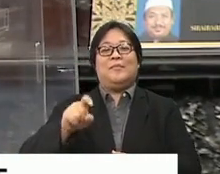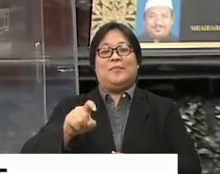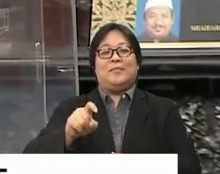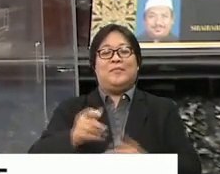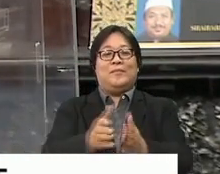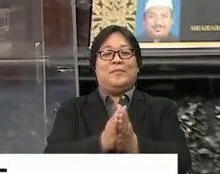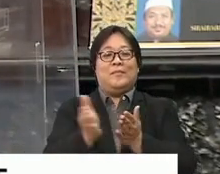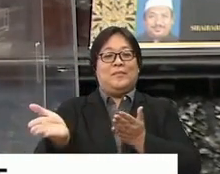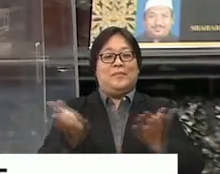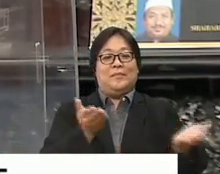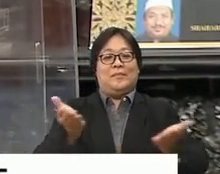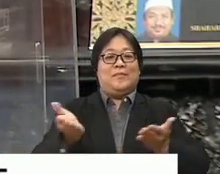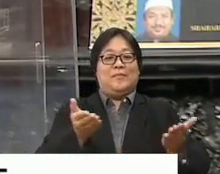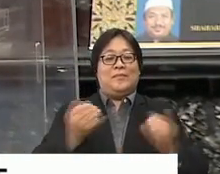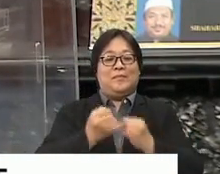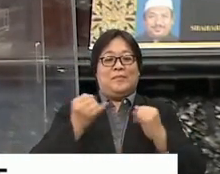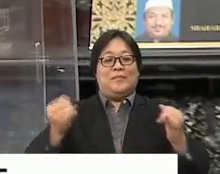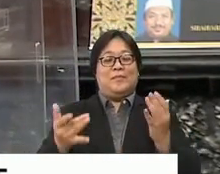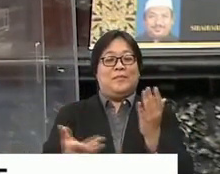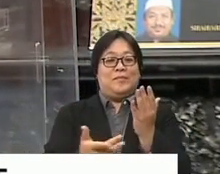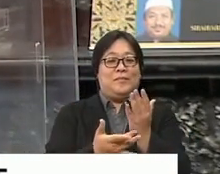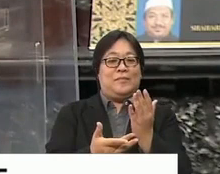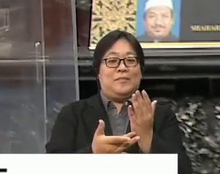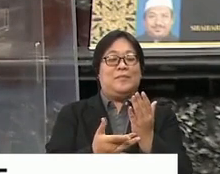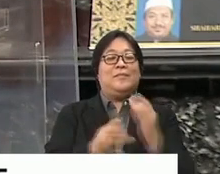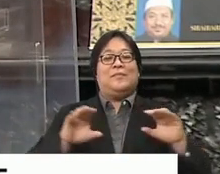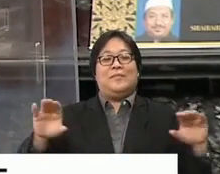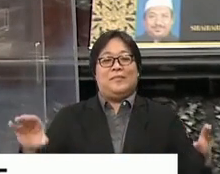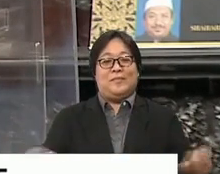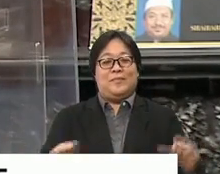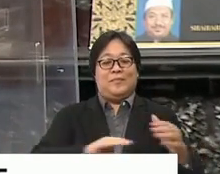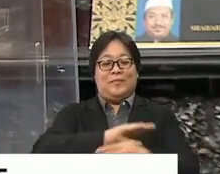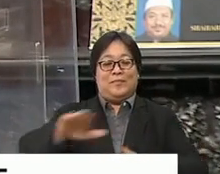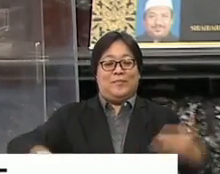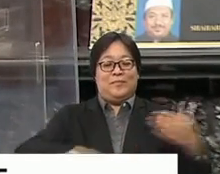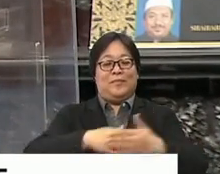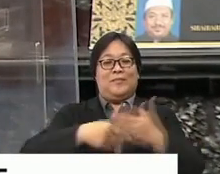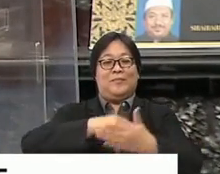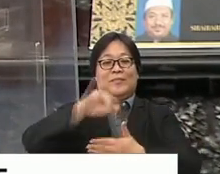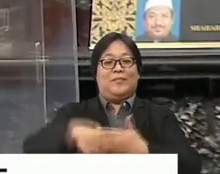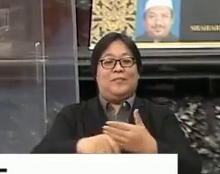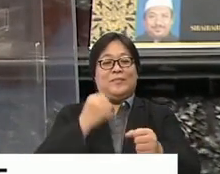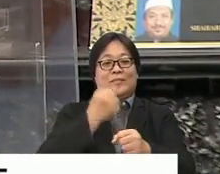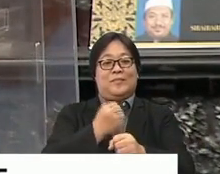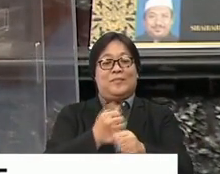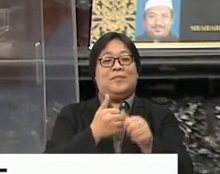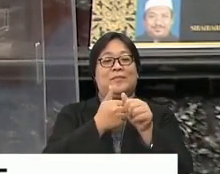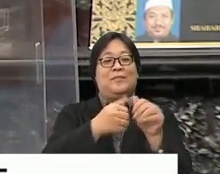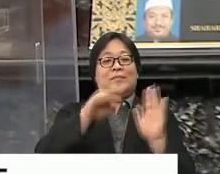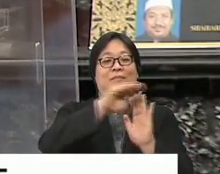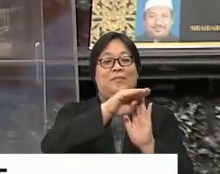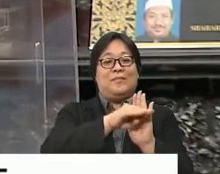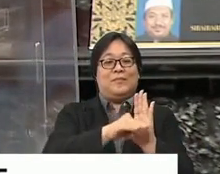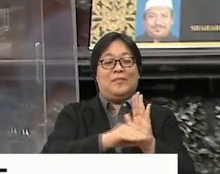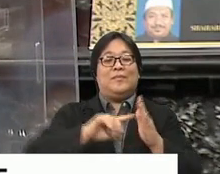mendapatkan perhatian dari para jabatan teknik bagi melaksanakan semua Project kerja the takluk kepada